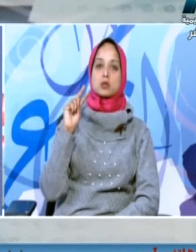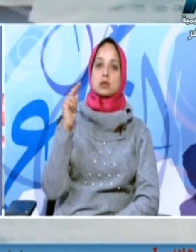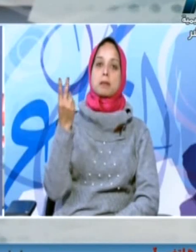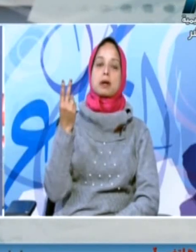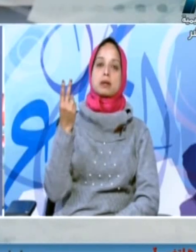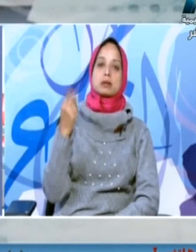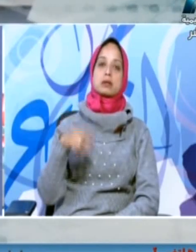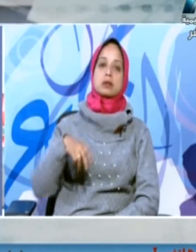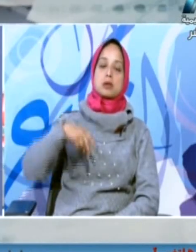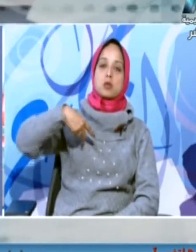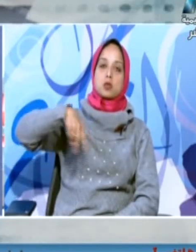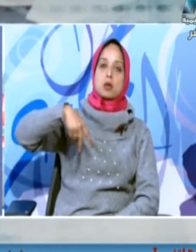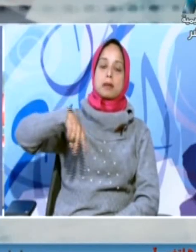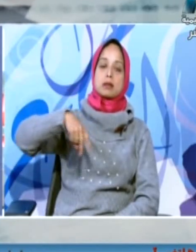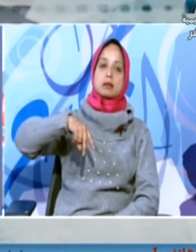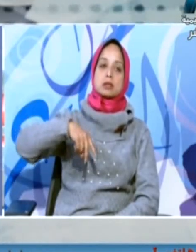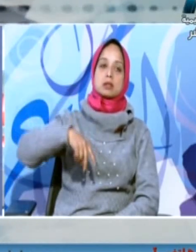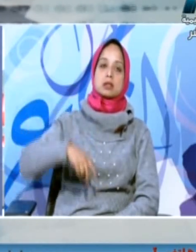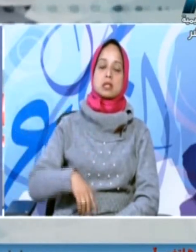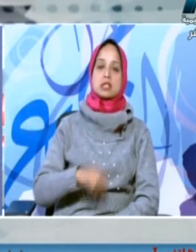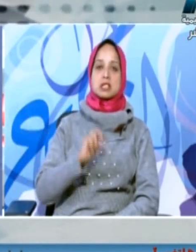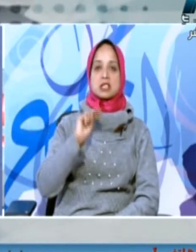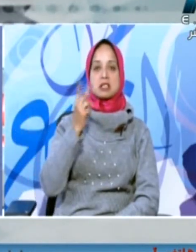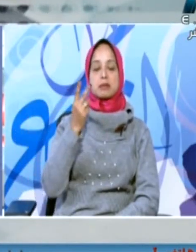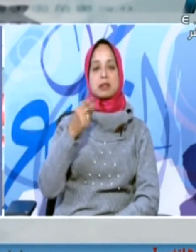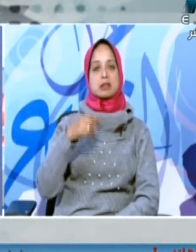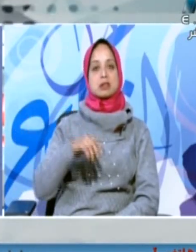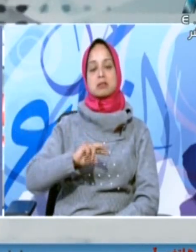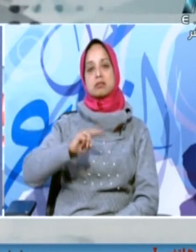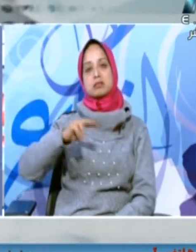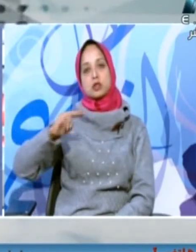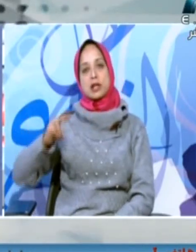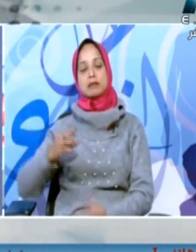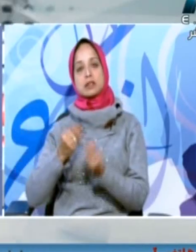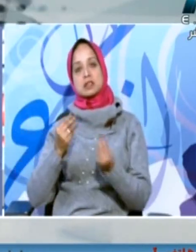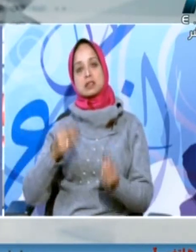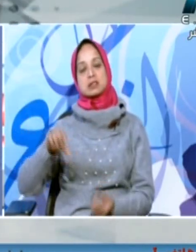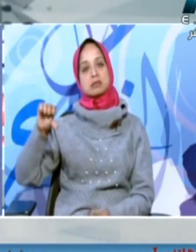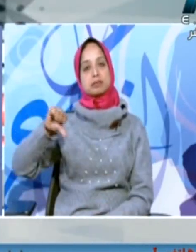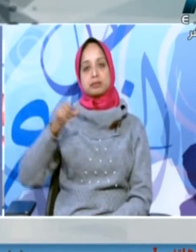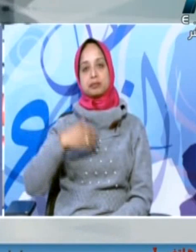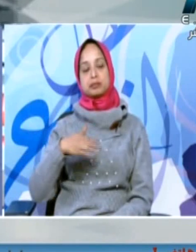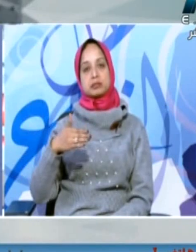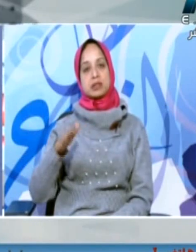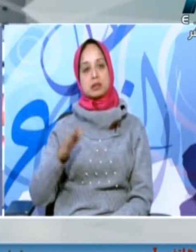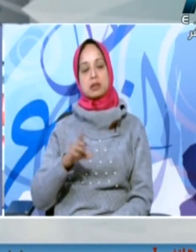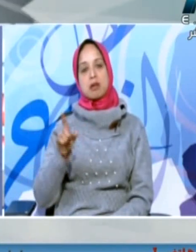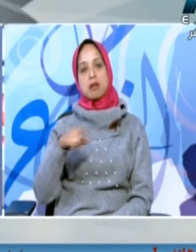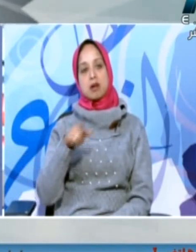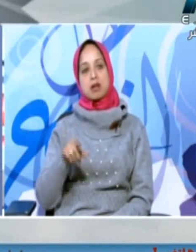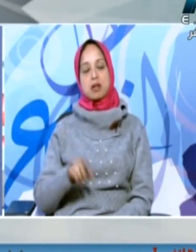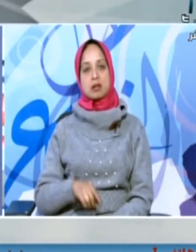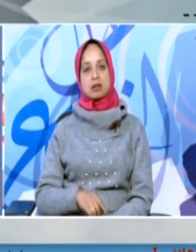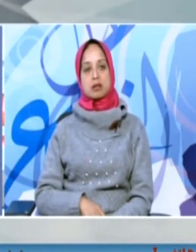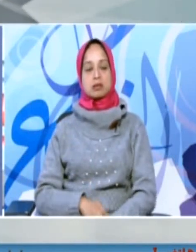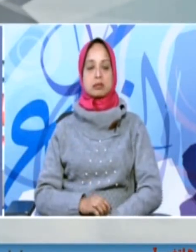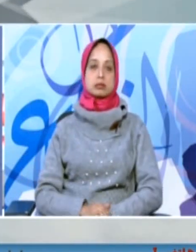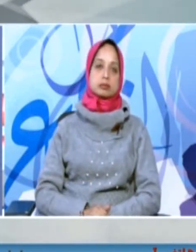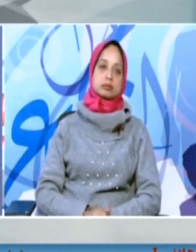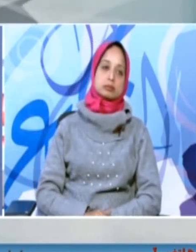معاه 2017 ده فيه تعديلات كتيرة يا ولاد، ما ينفعش. النسخة اللي معايا قديمة حضرتك. لا مش هينفع يا محمود، تبعت بس الأول الصفحة